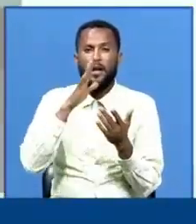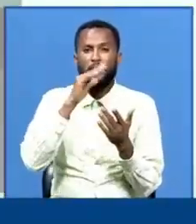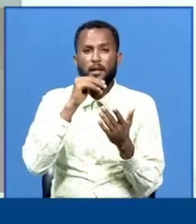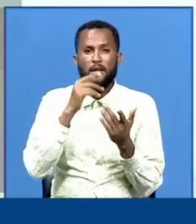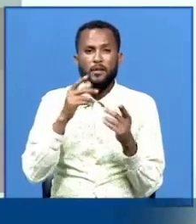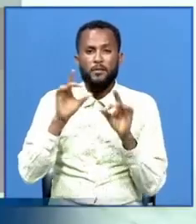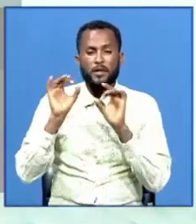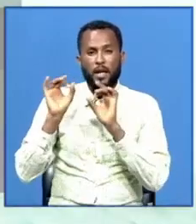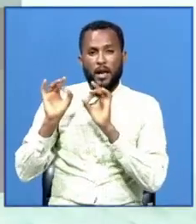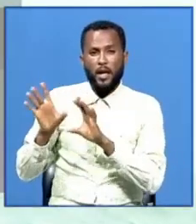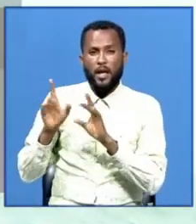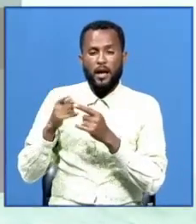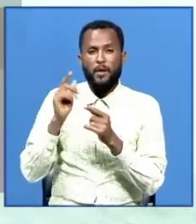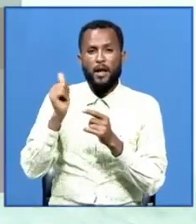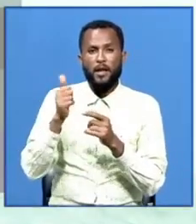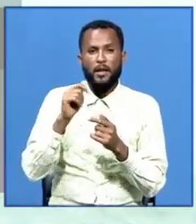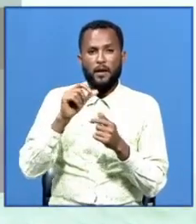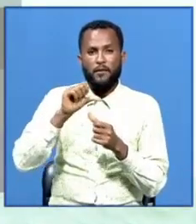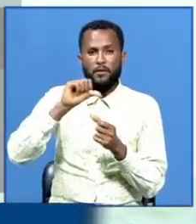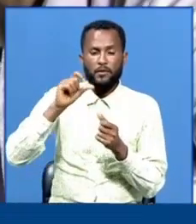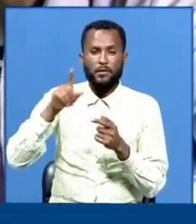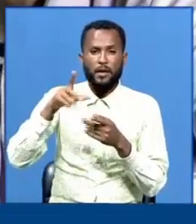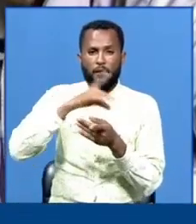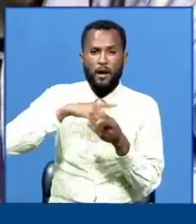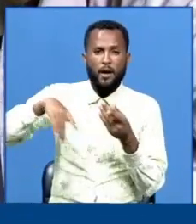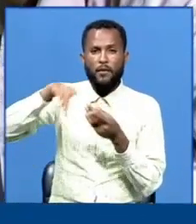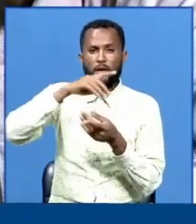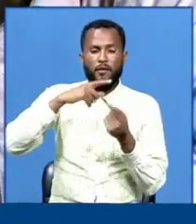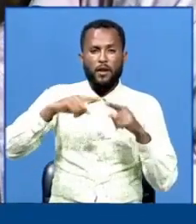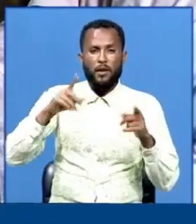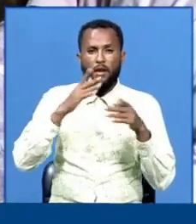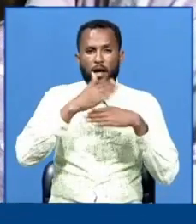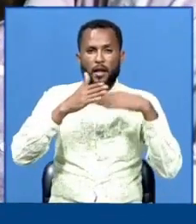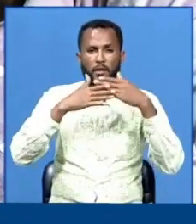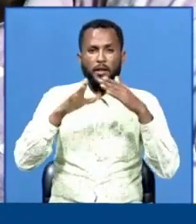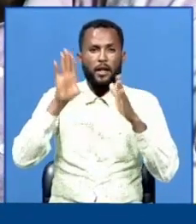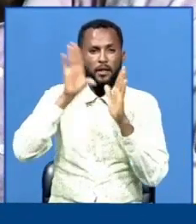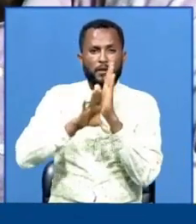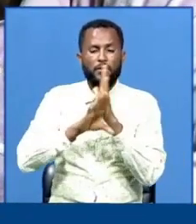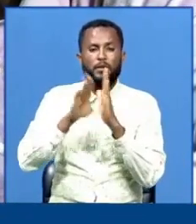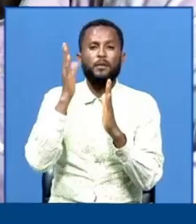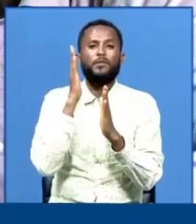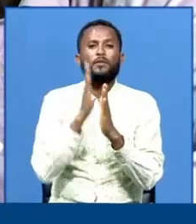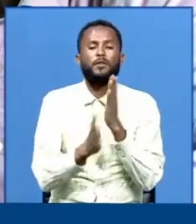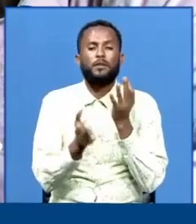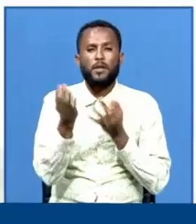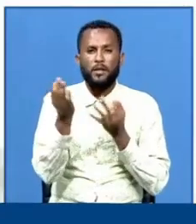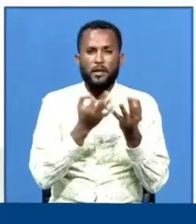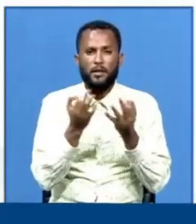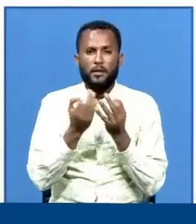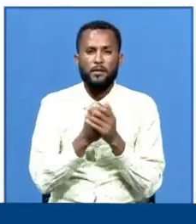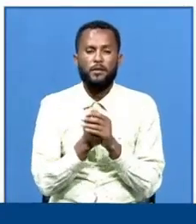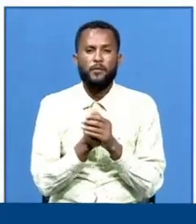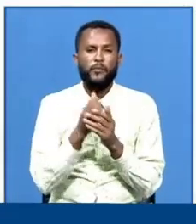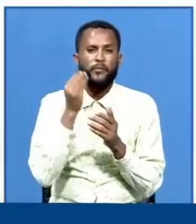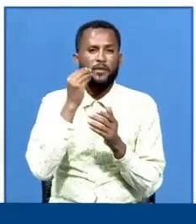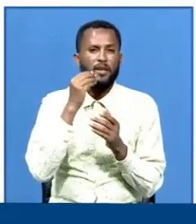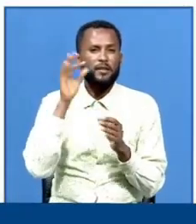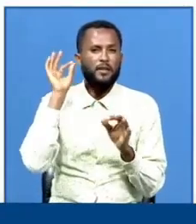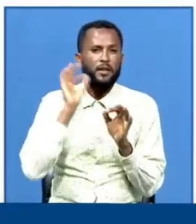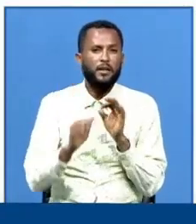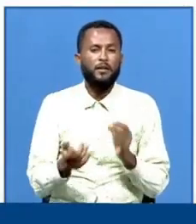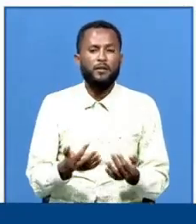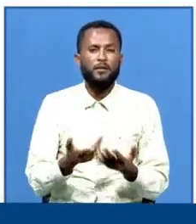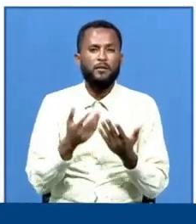ኣዴታት ብጸላኢ ኣብ ዓርሰንን ኣብ ልዕሊ ነባሪ ከባቢአንን ዘተፈላለዩ ዓይነታት ግፍዒ ከም ዝተፈጸመ እየን ዝገልጻ። ገዛይ ተቃጺሉ